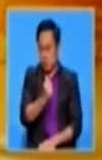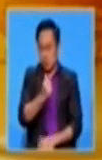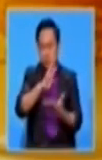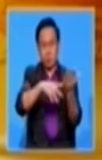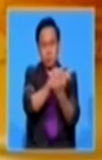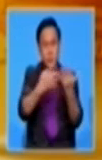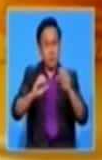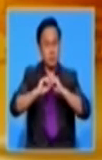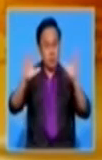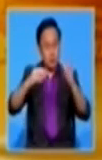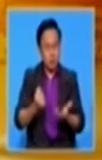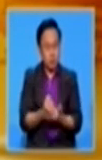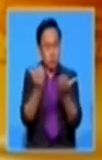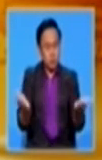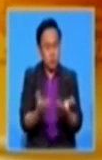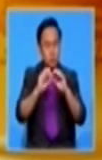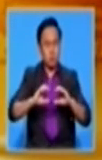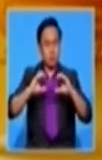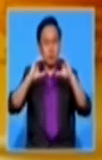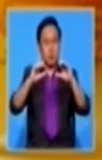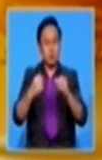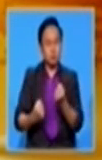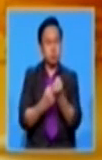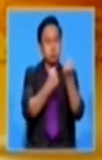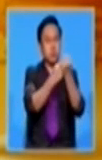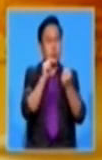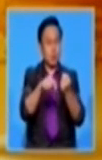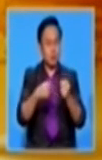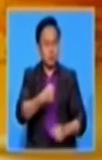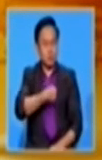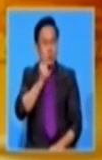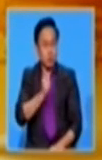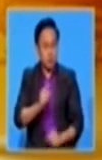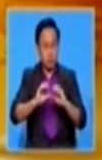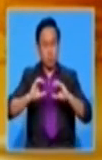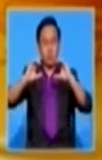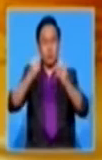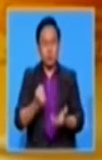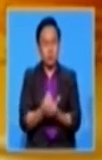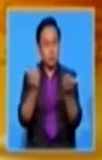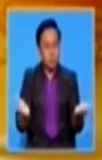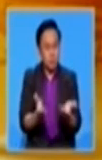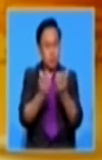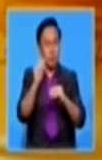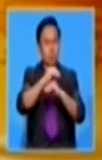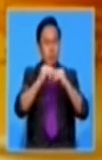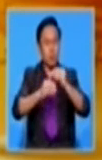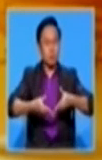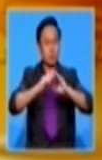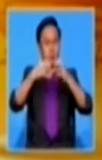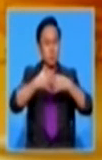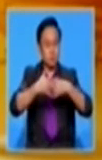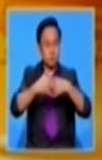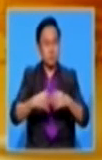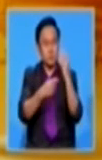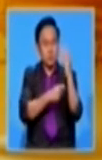การวิจัยและต่อยอดอุตสาหกรรมยางเพื่อเป็นผลิตภัณฑ์ใหม่สำคัญที่สุดก็คือเรื่องของพัฒนาอุตสาหกรรมยางพารา